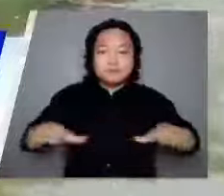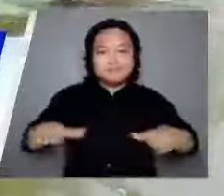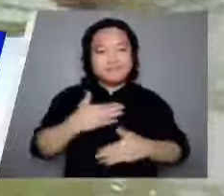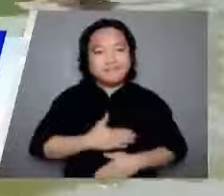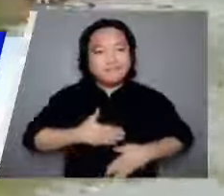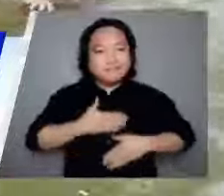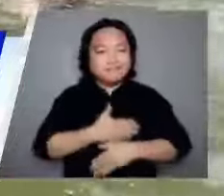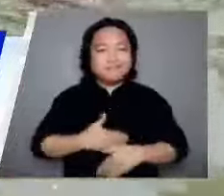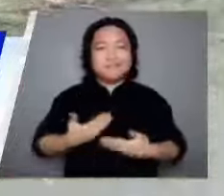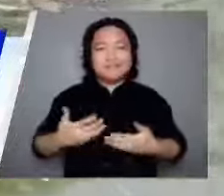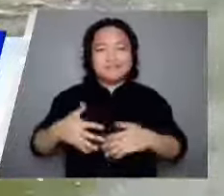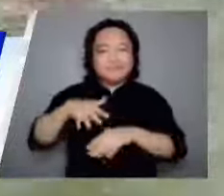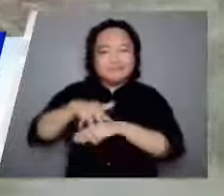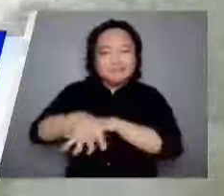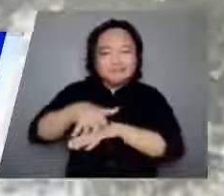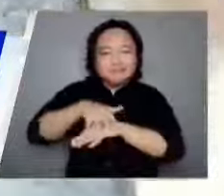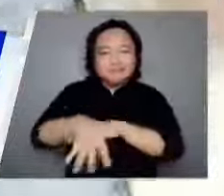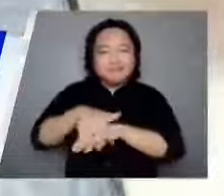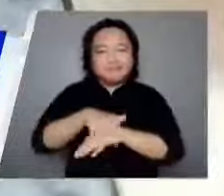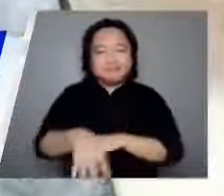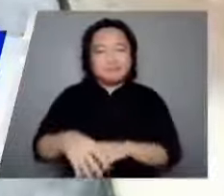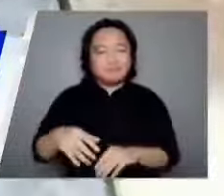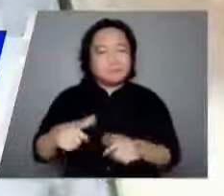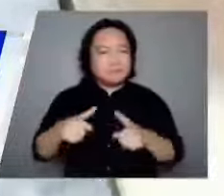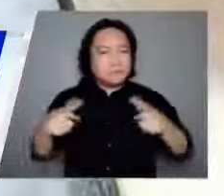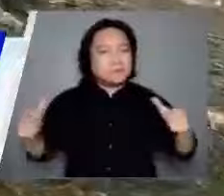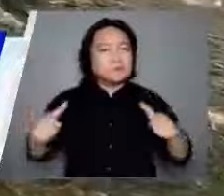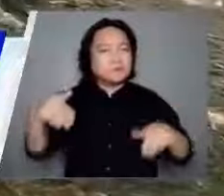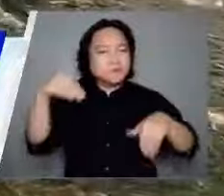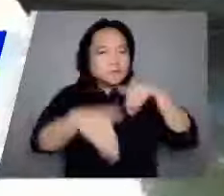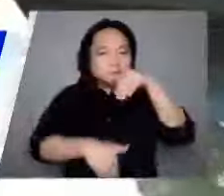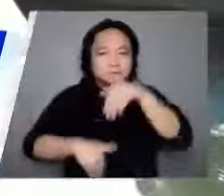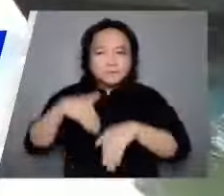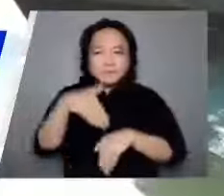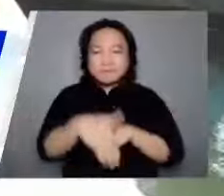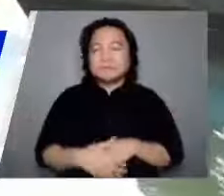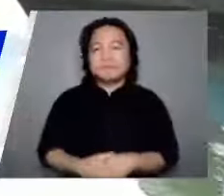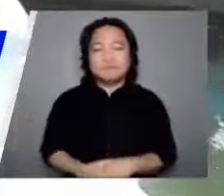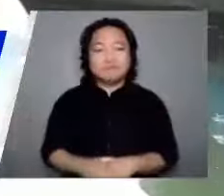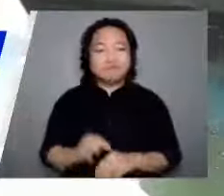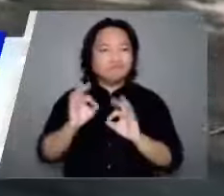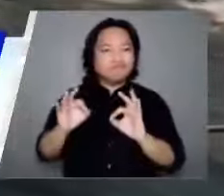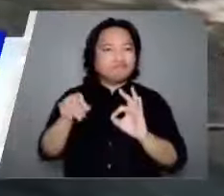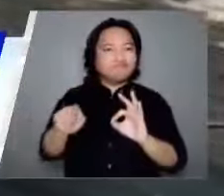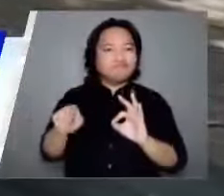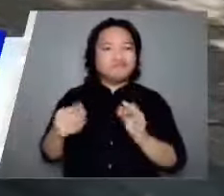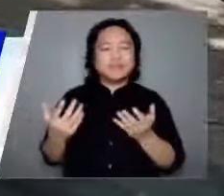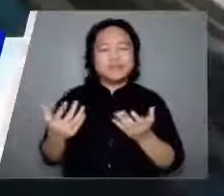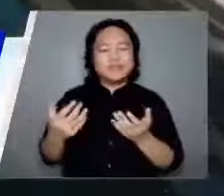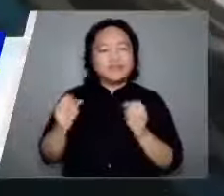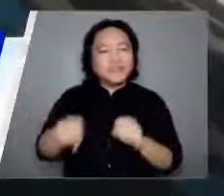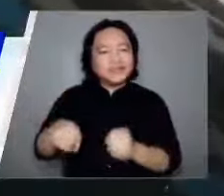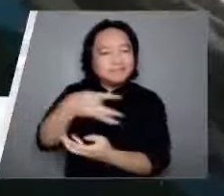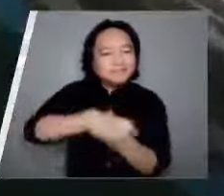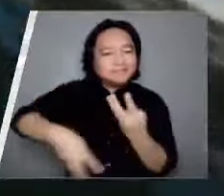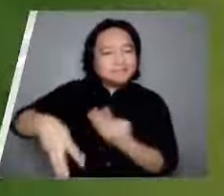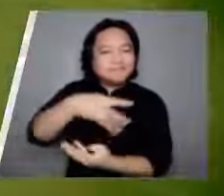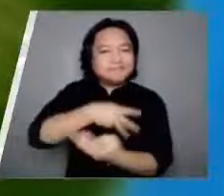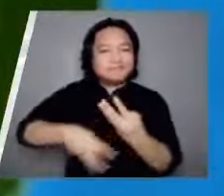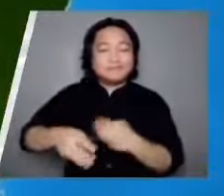tubig. Mayroon ding malawak na swimming pool. Swak na swak ang lugar sa bonding moments at wala ritong entrance